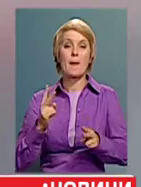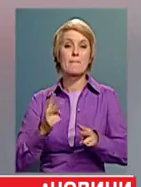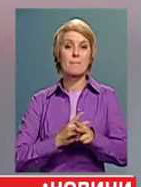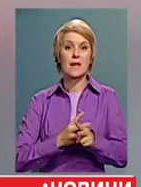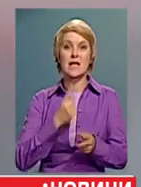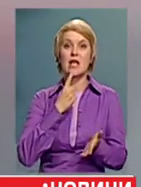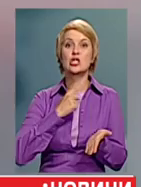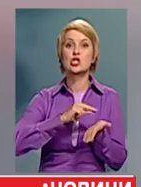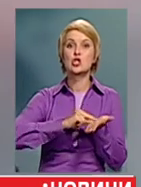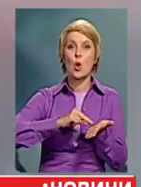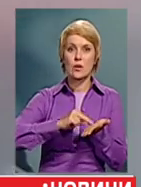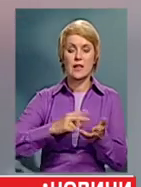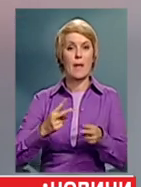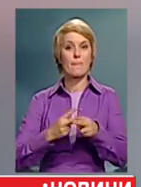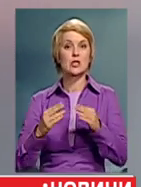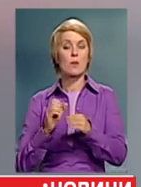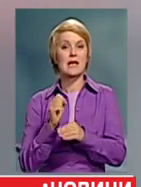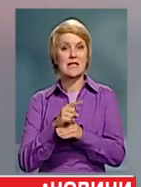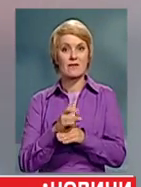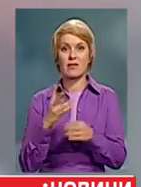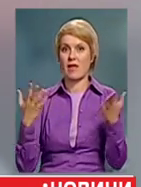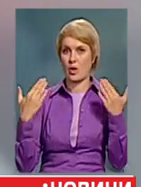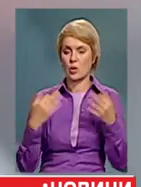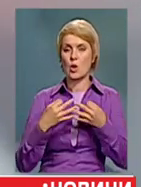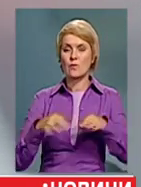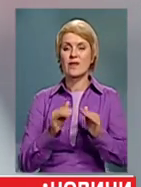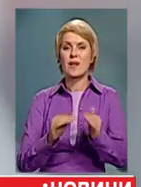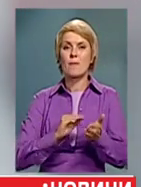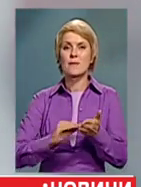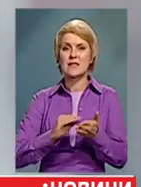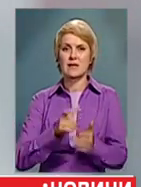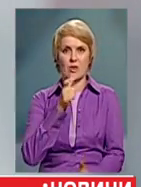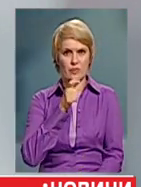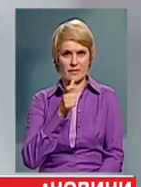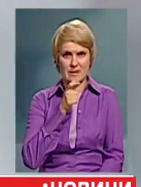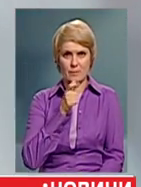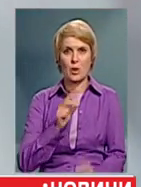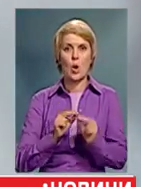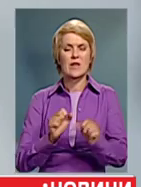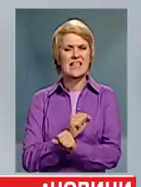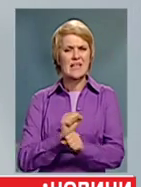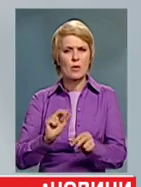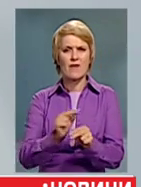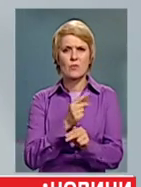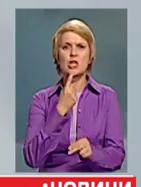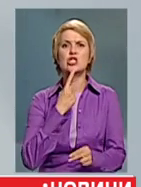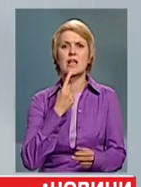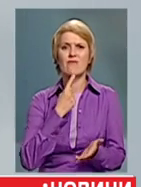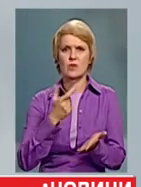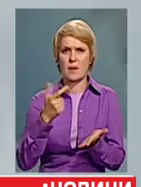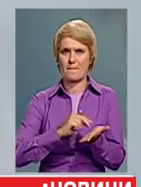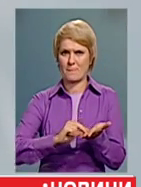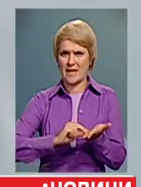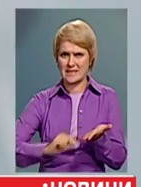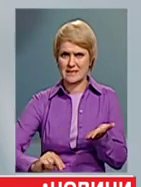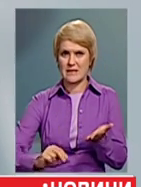того, Міносвіти дозволило першачкам писати простим олівцем. Учителям не можна користуватись червоною пастою. До 4 класу не